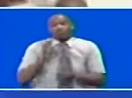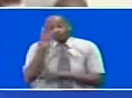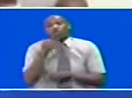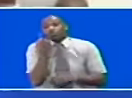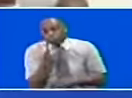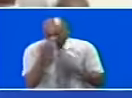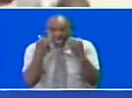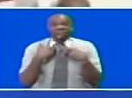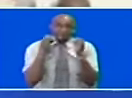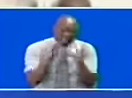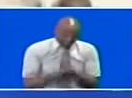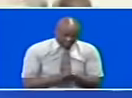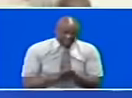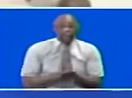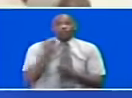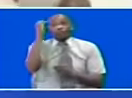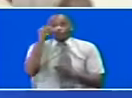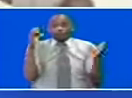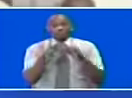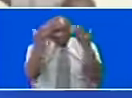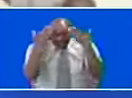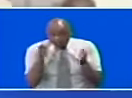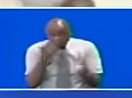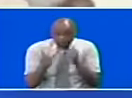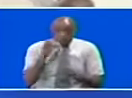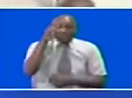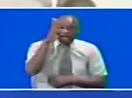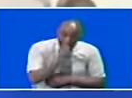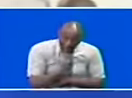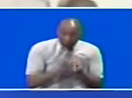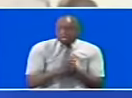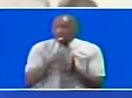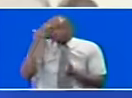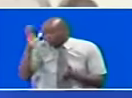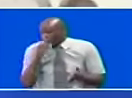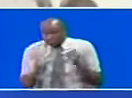nani. Hawana chama, hawajui ni ile ODM, sijui ni ile